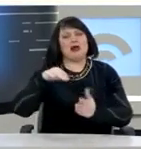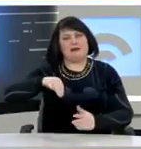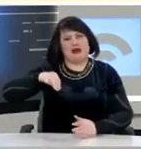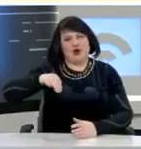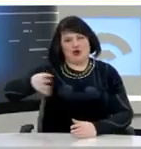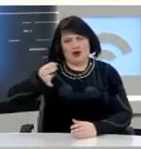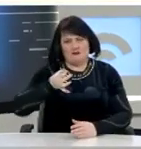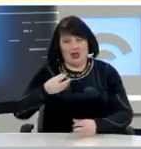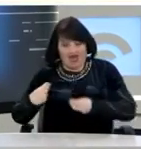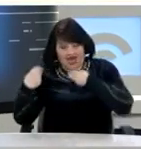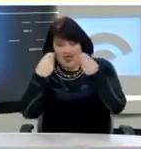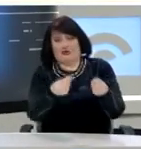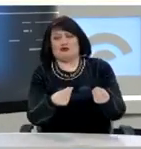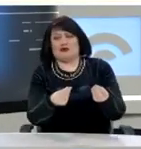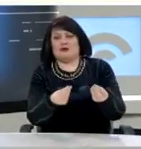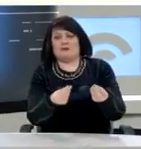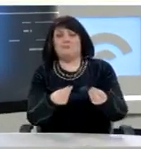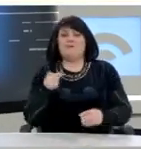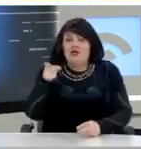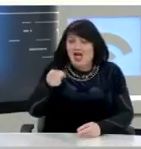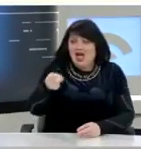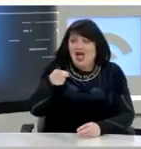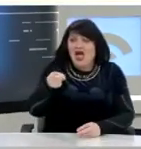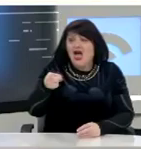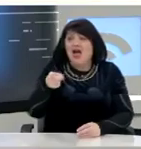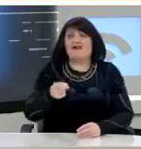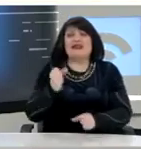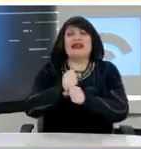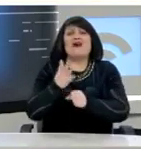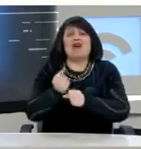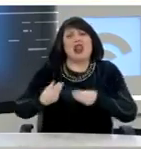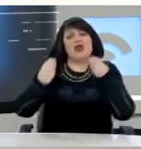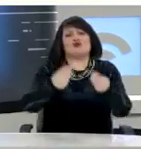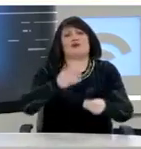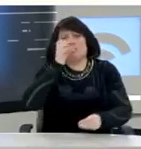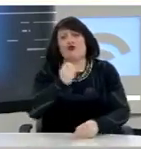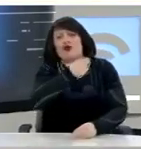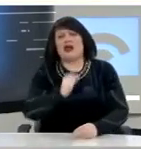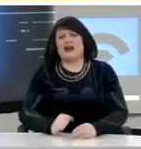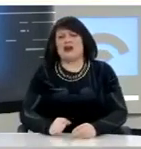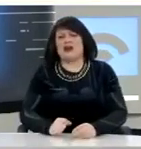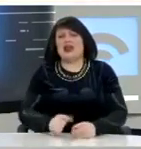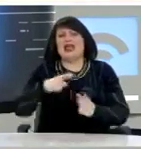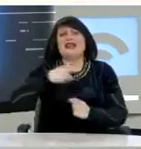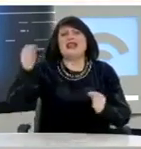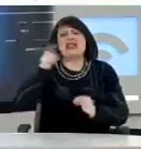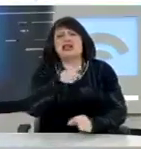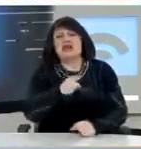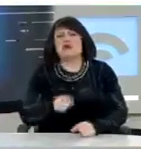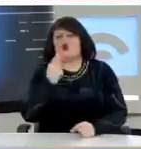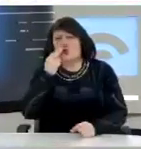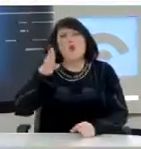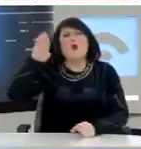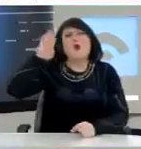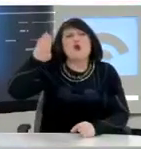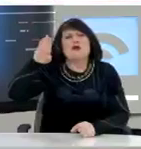αυτοί παραδώσαν τη Μακεδονία. Αυτοί παραδώσαν την Καβάλα στους Βούλγαρους. Αυτοί παραδώσαν την Κύπρο με τους Κουντέους